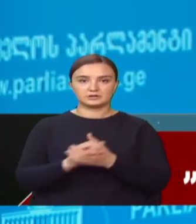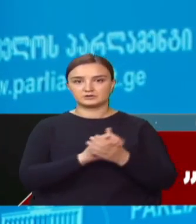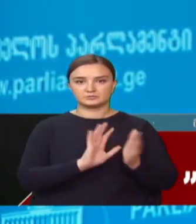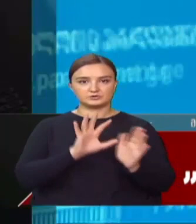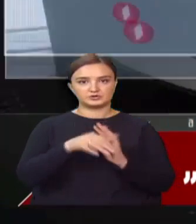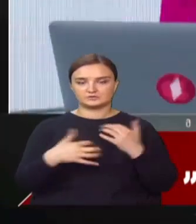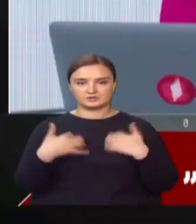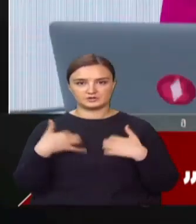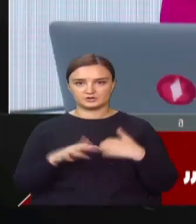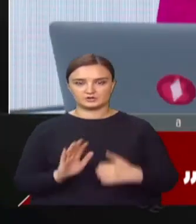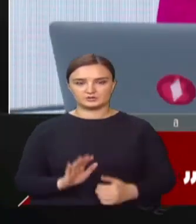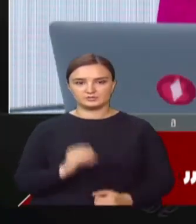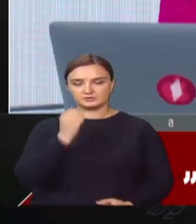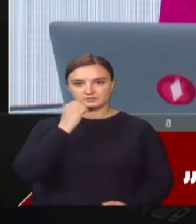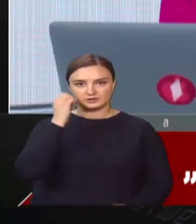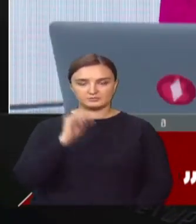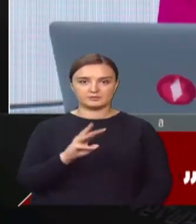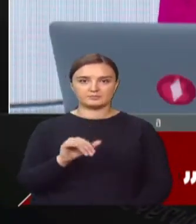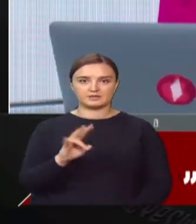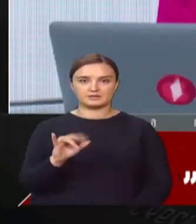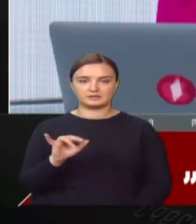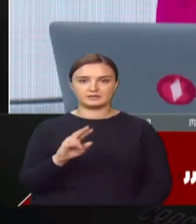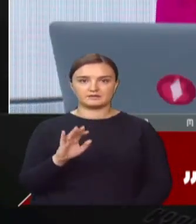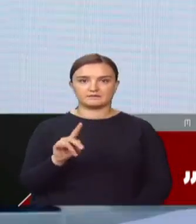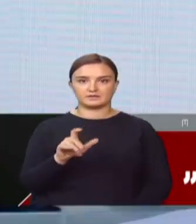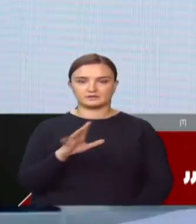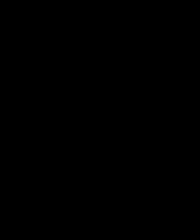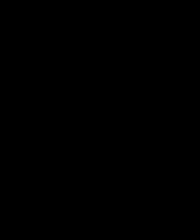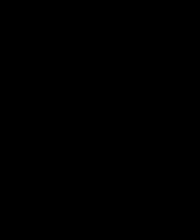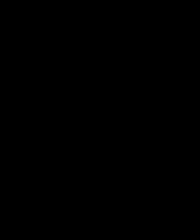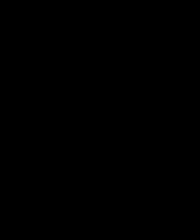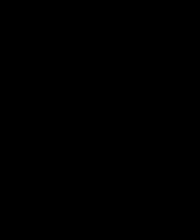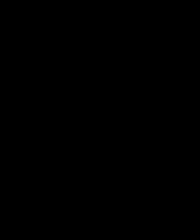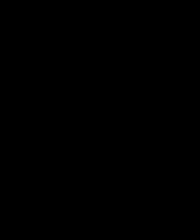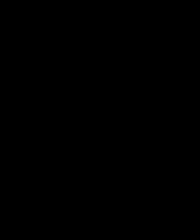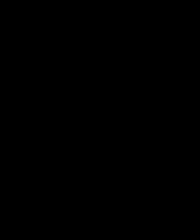შესვლას არ ჩქარობს. მადლობა მანანა, მანანა დევაძე იყო პირდაპირ ეთერში.